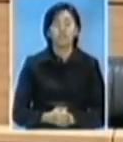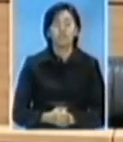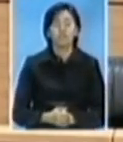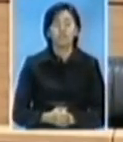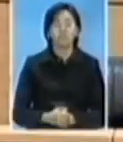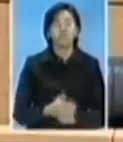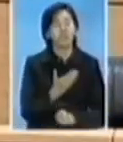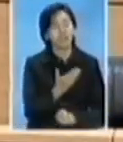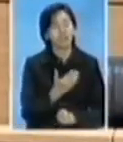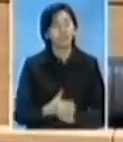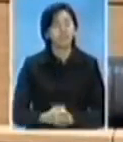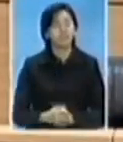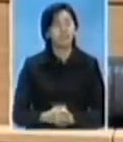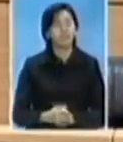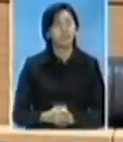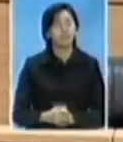ท่านครับ